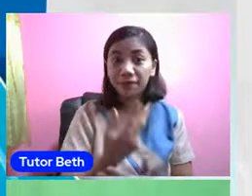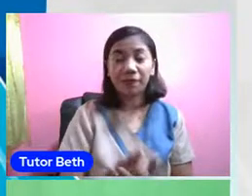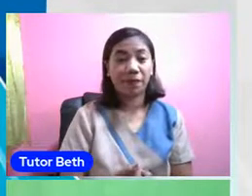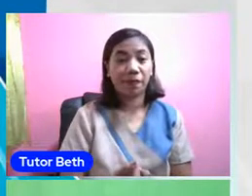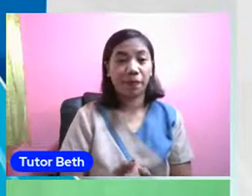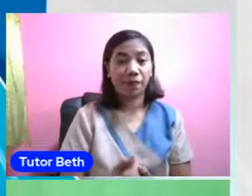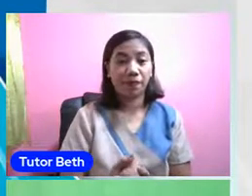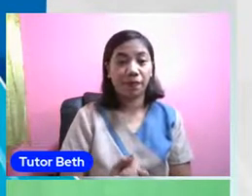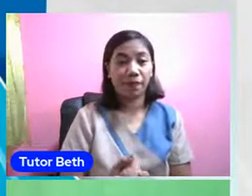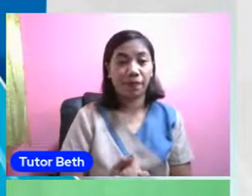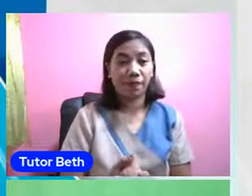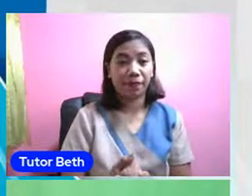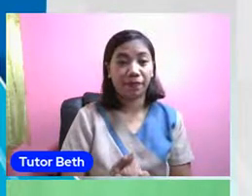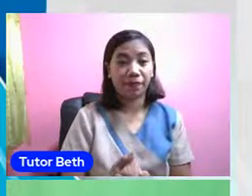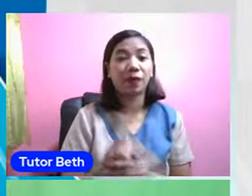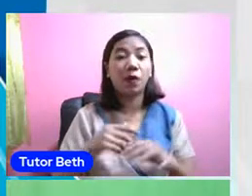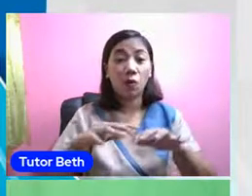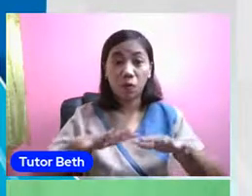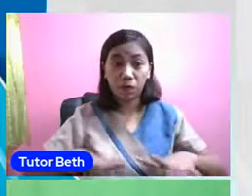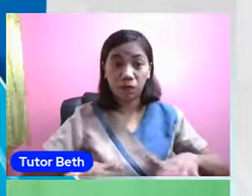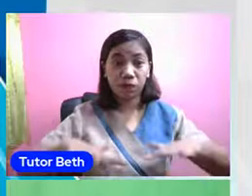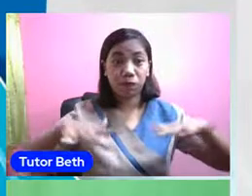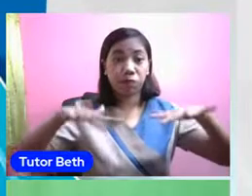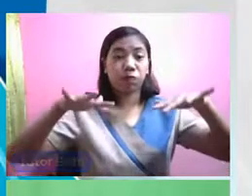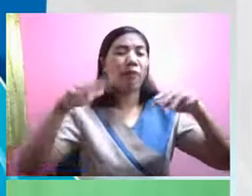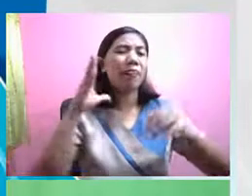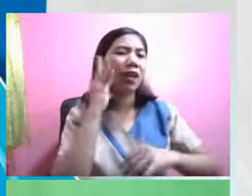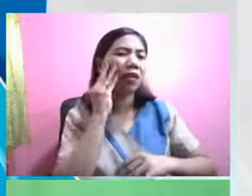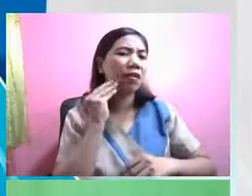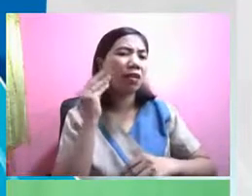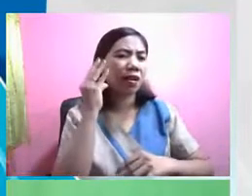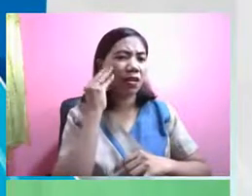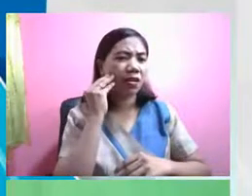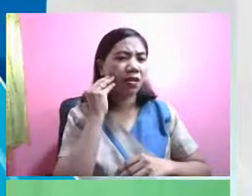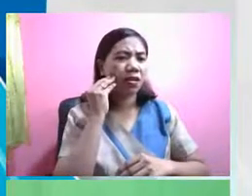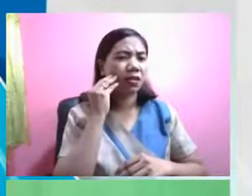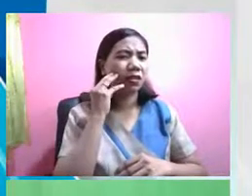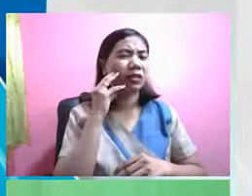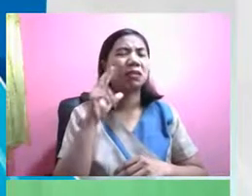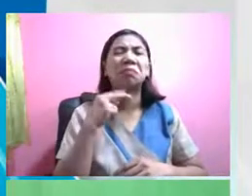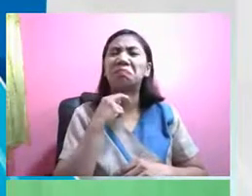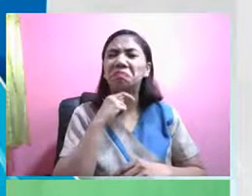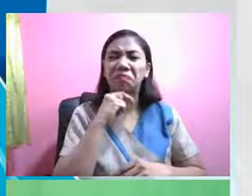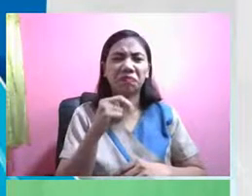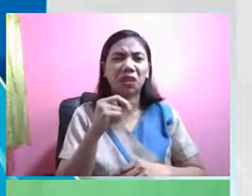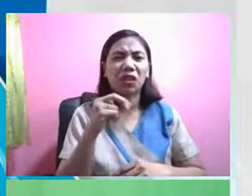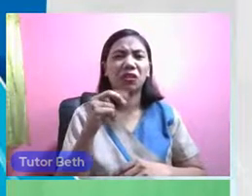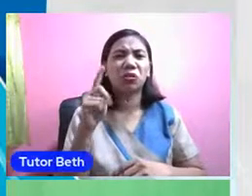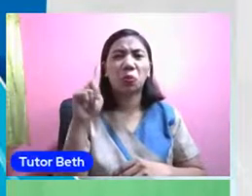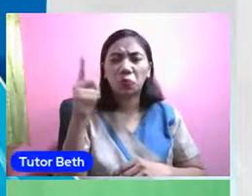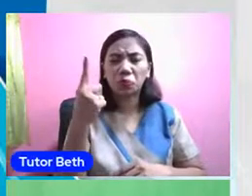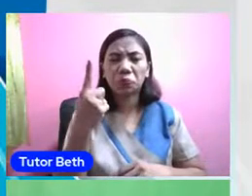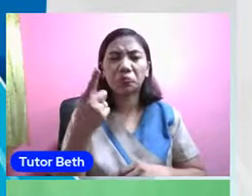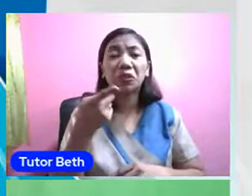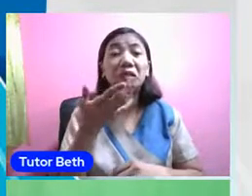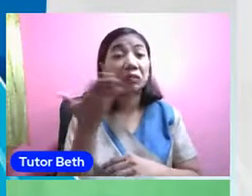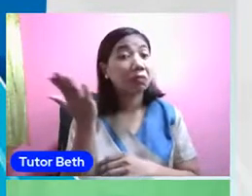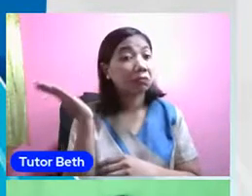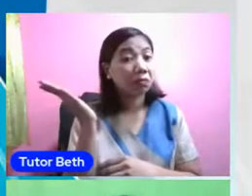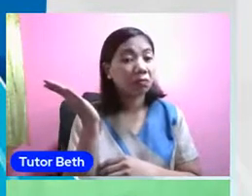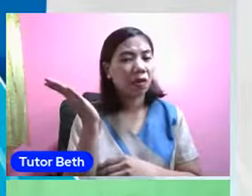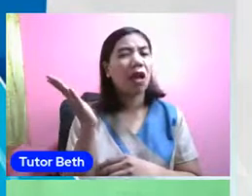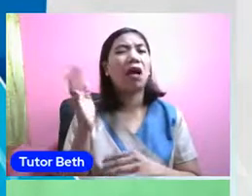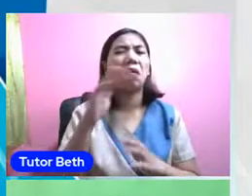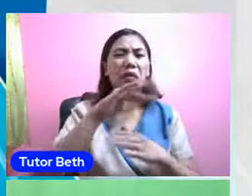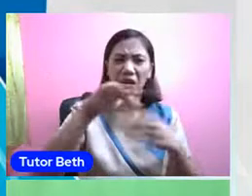So, yung baha, nararanasan din natin yan. Hindi lang kami, hindi lang kayo, lahat tayo, nararanasan natin. Katulad kahapon,